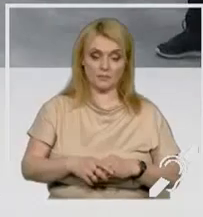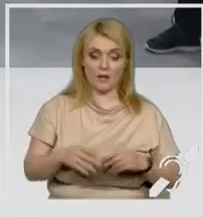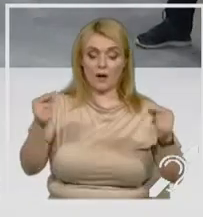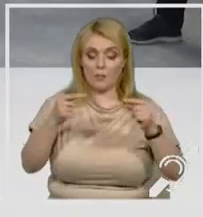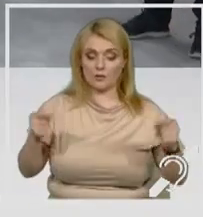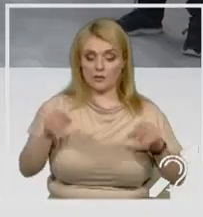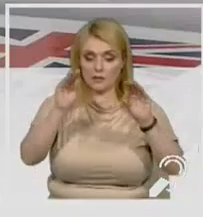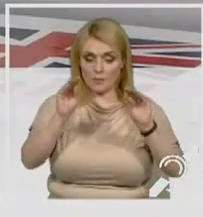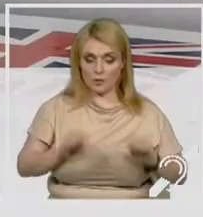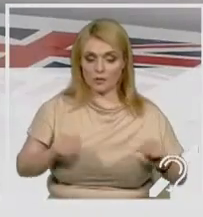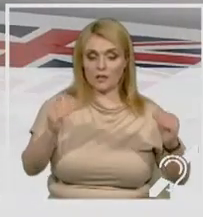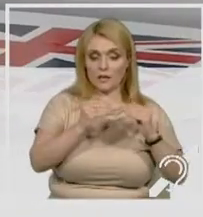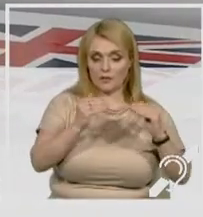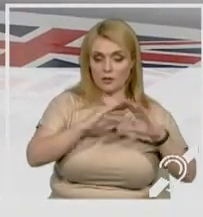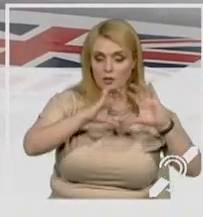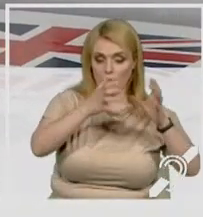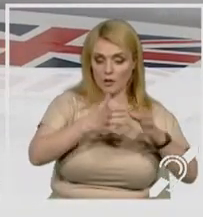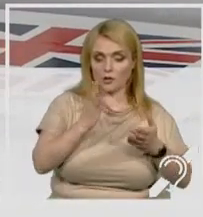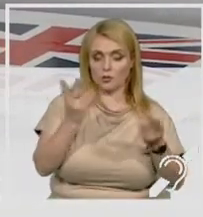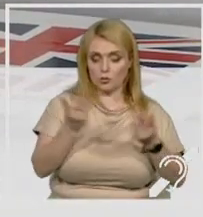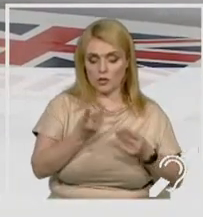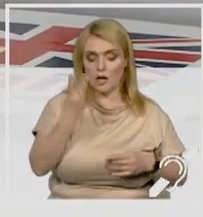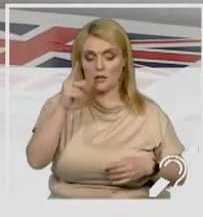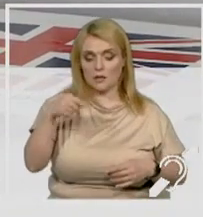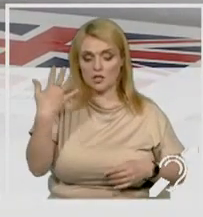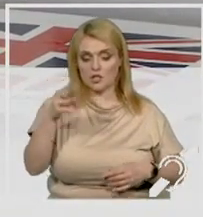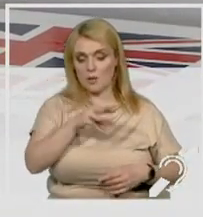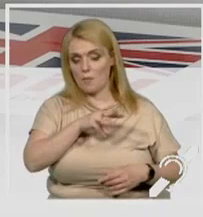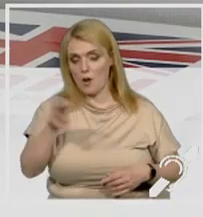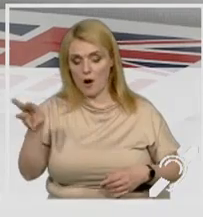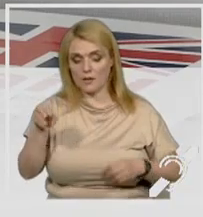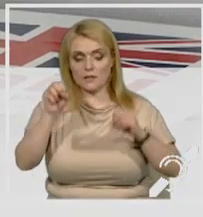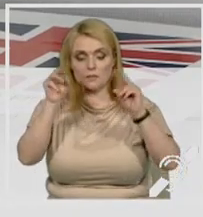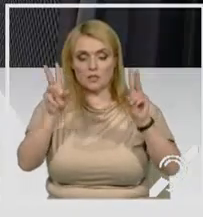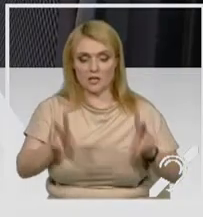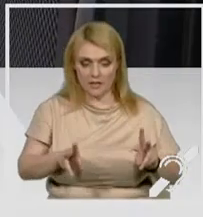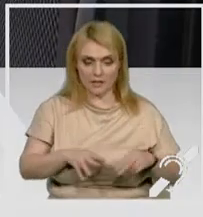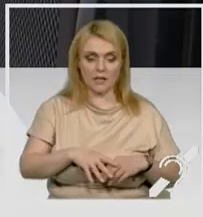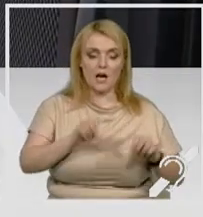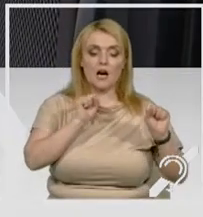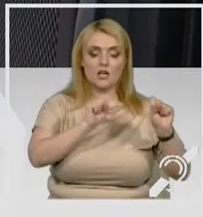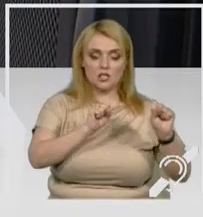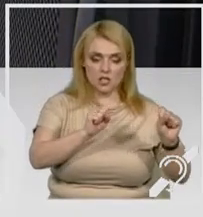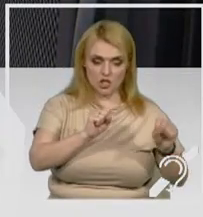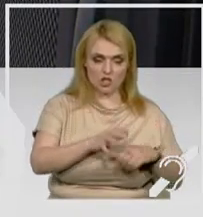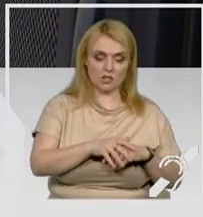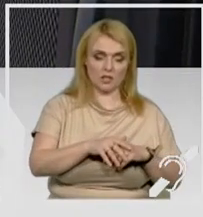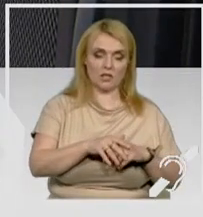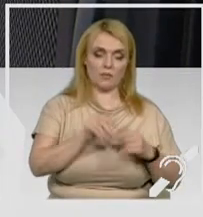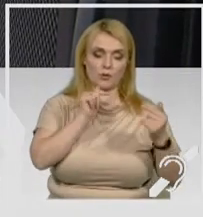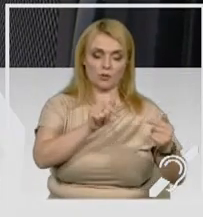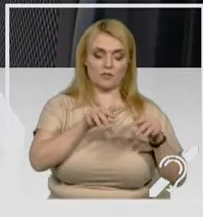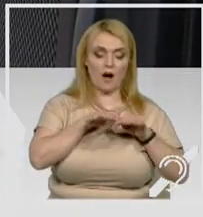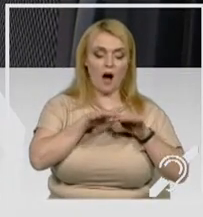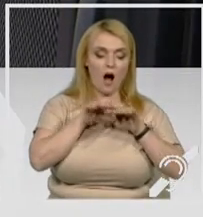raport la nivel Global ar fi nevoie de 3,4 milioane de experți în securitate cibernetică pentru a putea răspunde